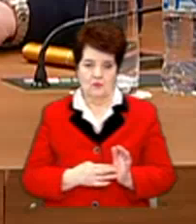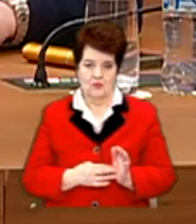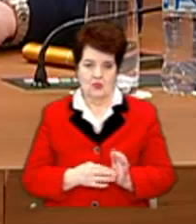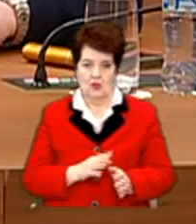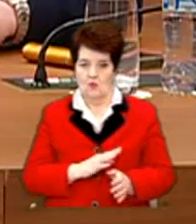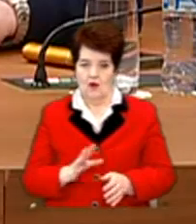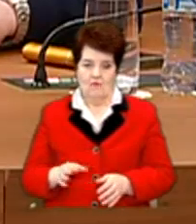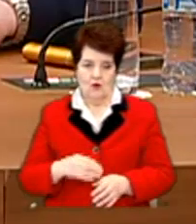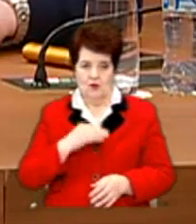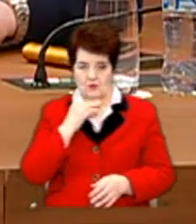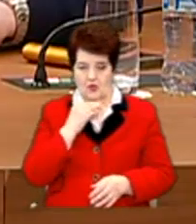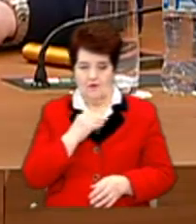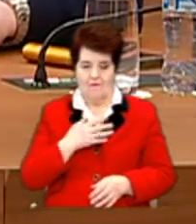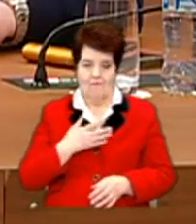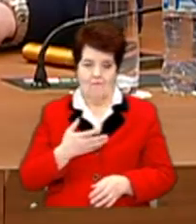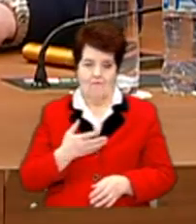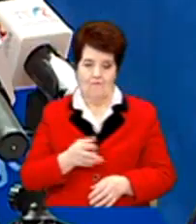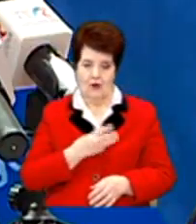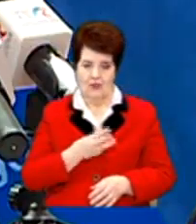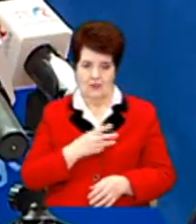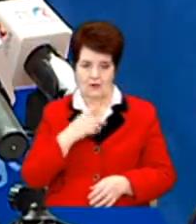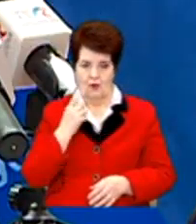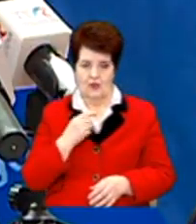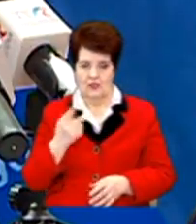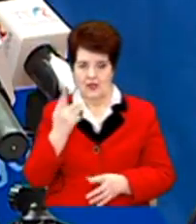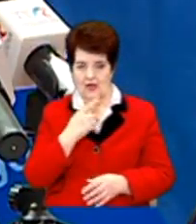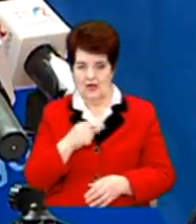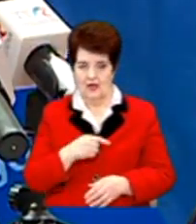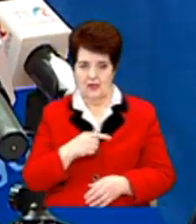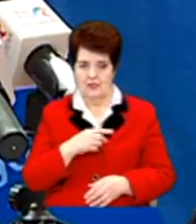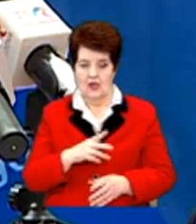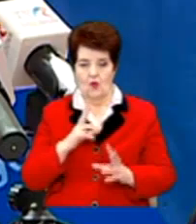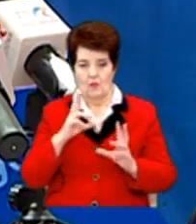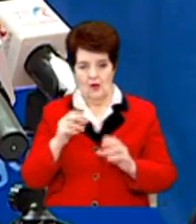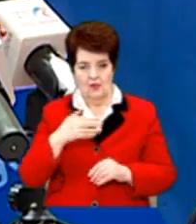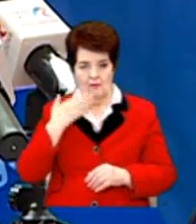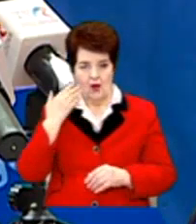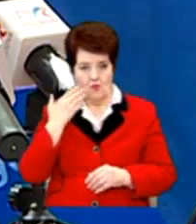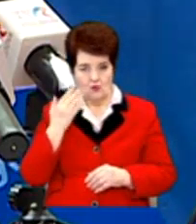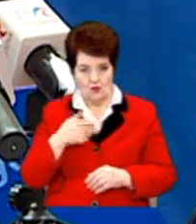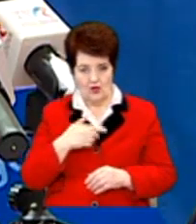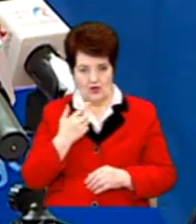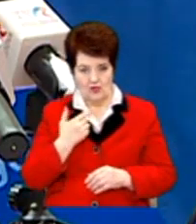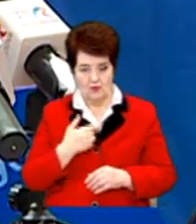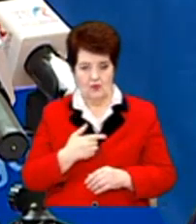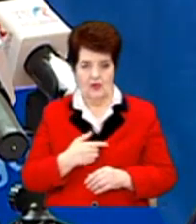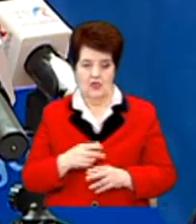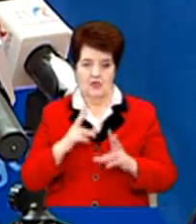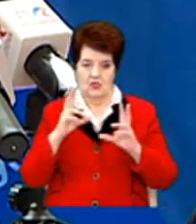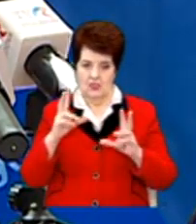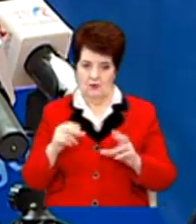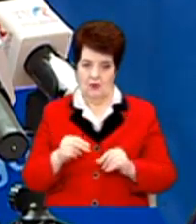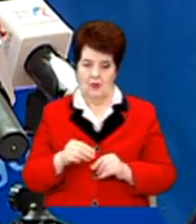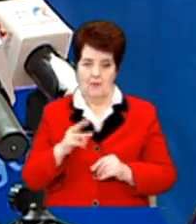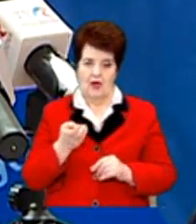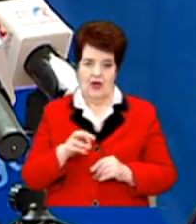Nu a fost suficientă voință politică. Declarații, da. Pentru că e mult mai ușor să umbli cu promisiuni în fața microfoanelor și să promiți marea acusarea,